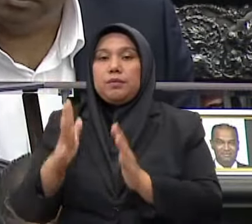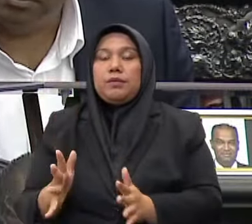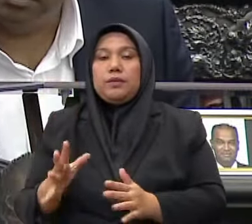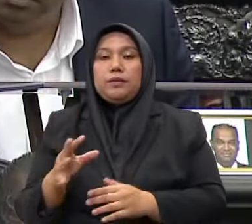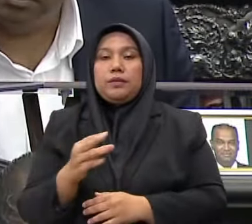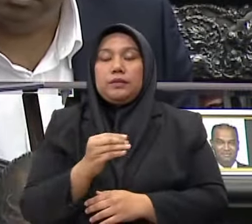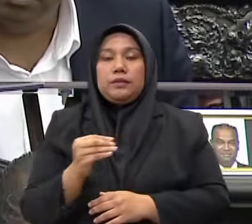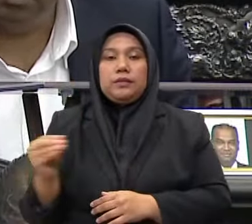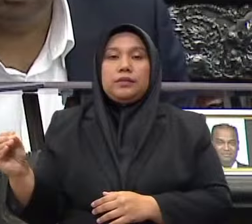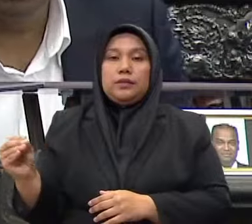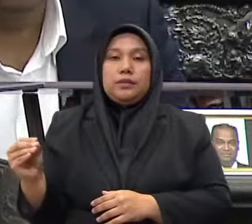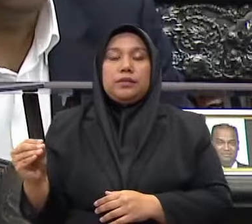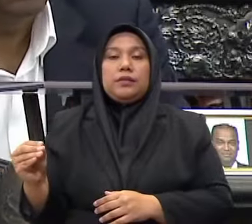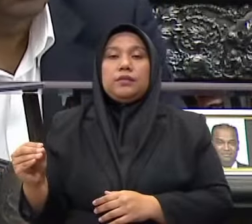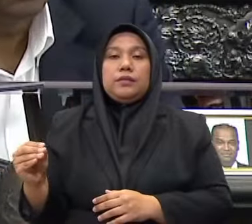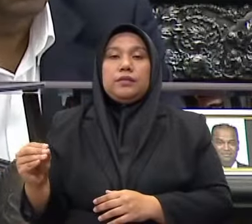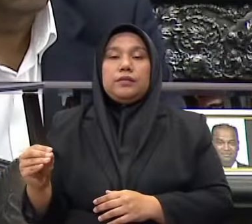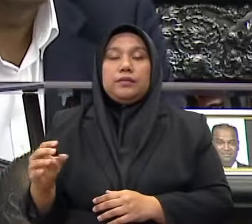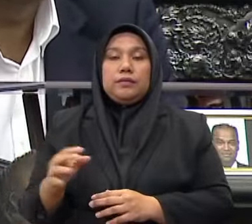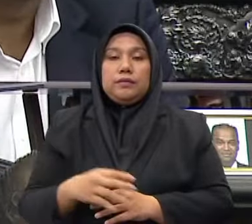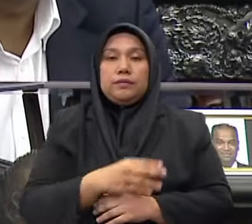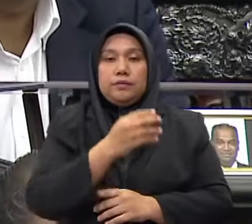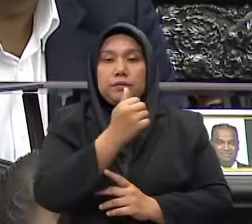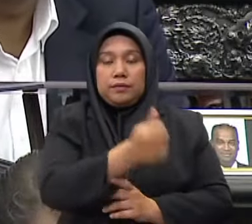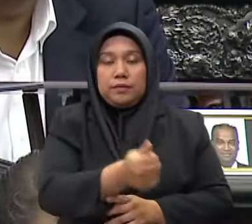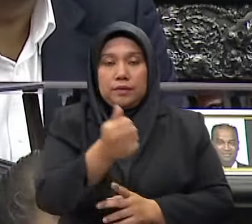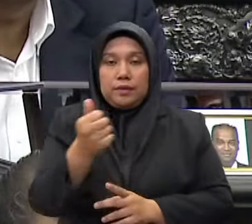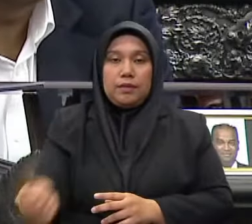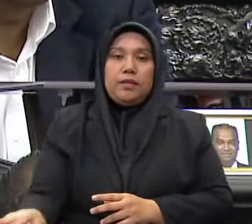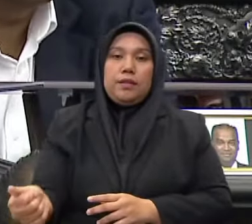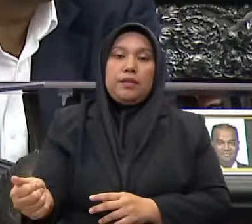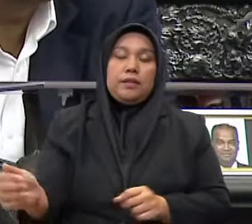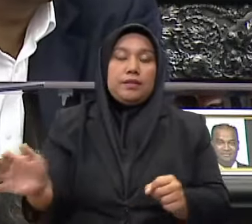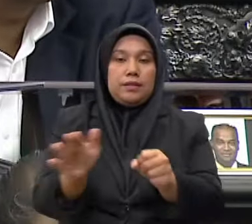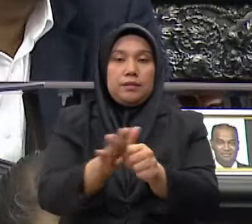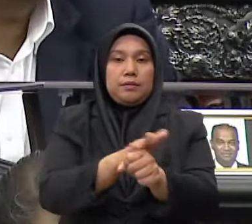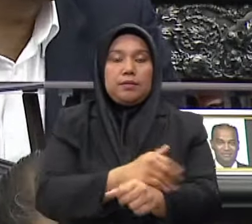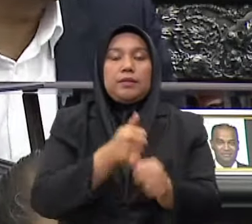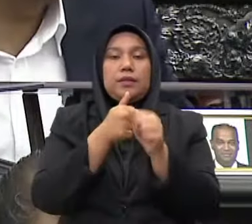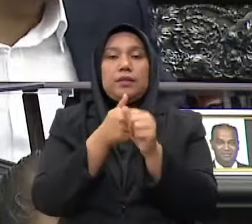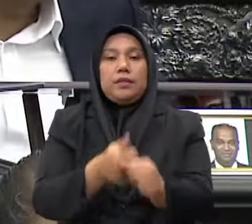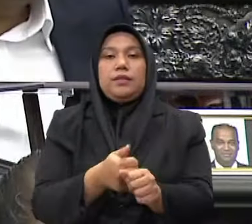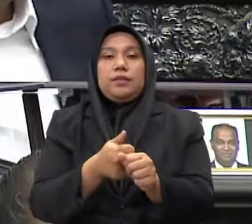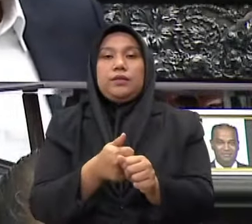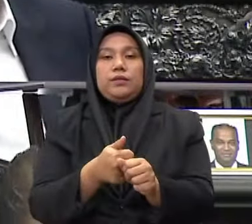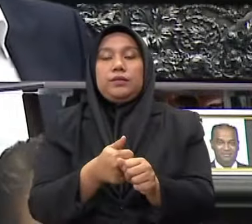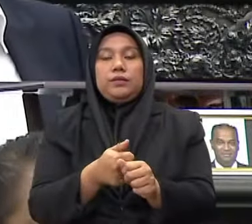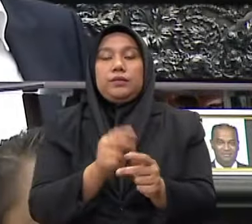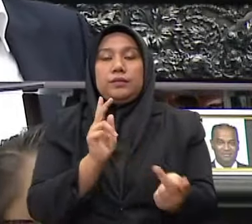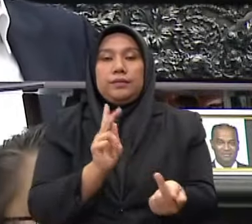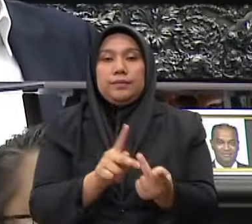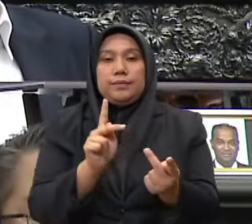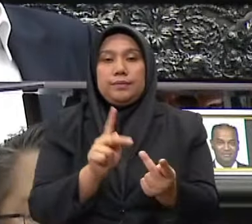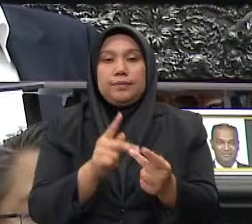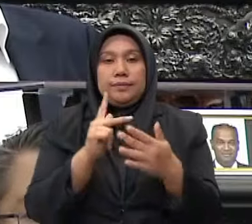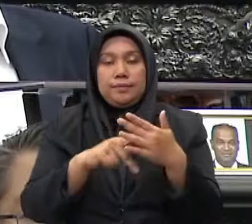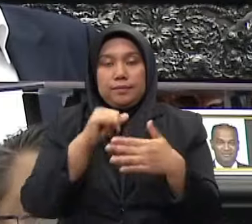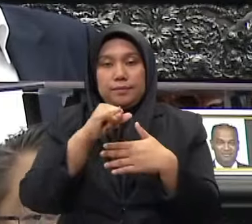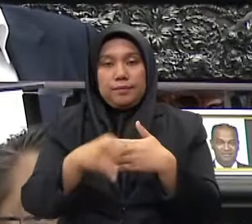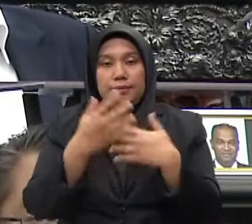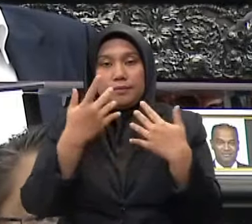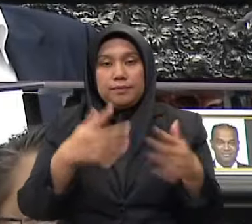dua juga melibatkan perolehan berabut peralatan dan kelengkapan mengikut piawai ini merupakan projek yang diluluskan tahun